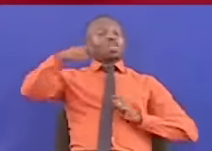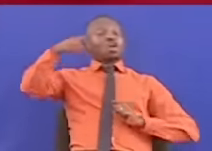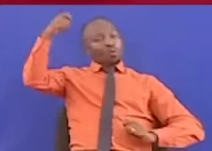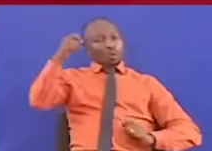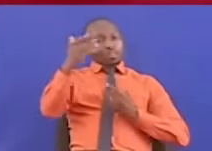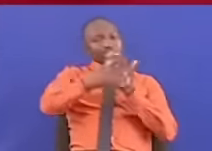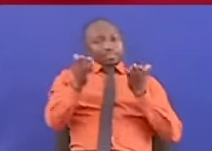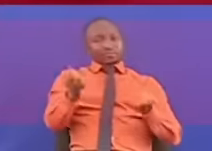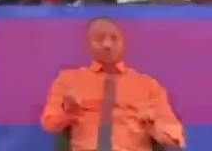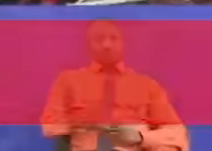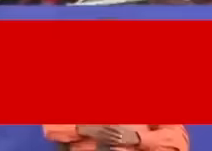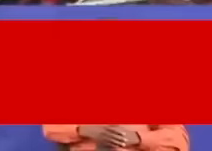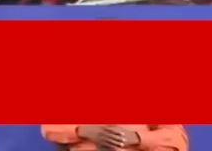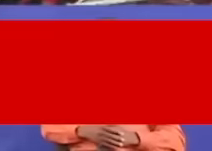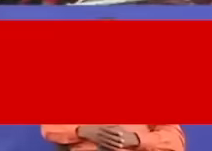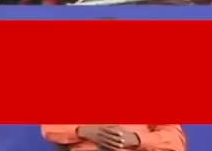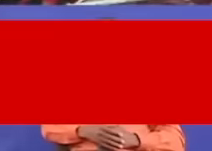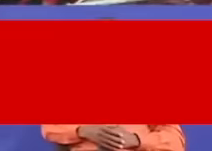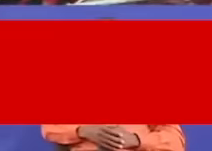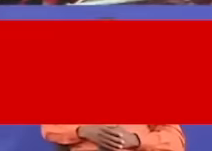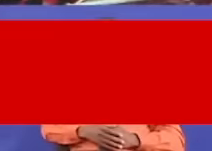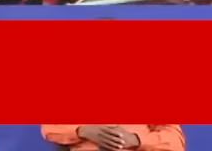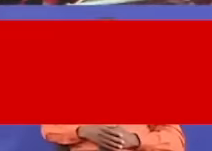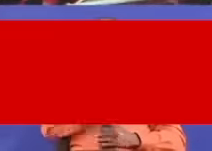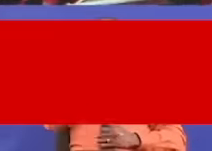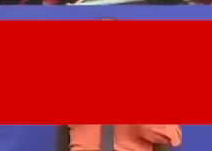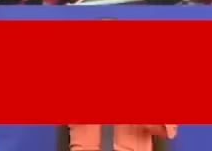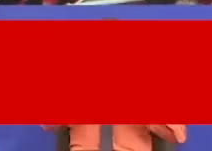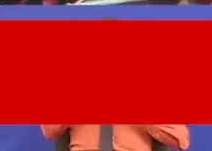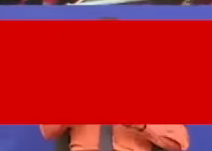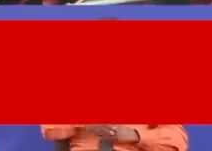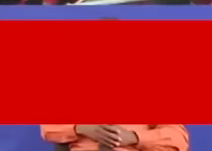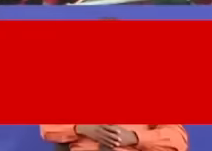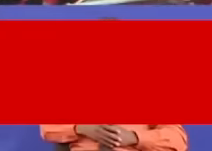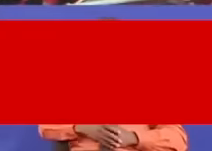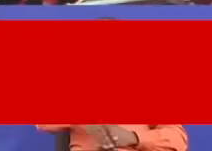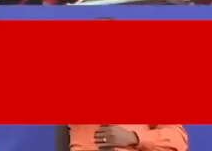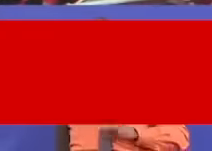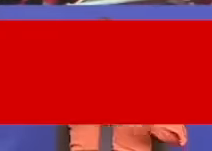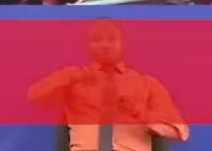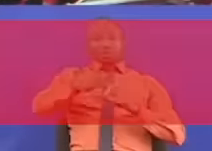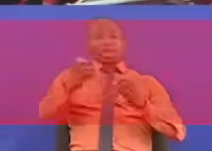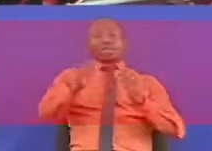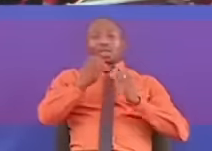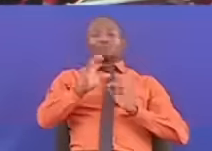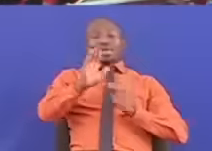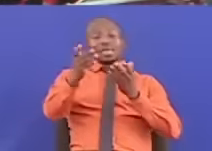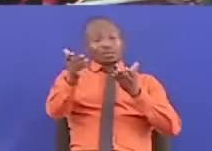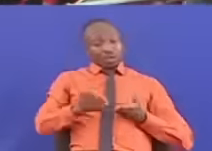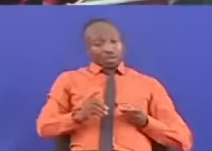hii nchi taarifa un meshi naati hii taarifa